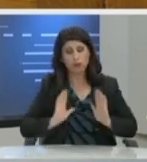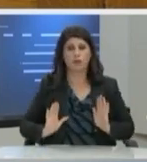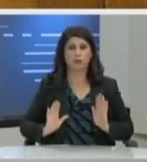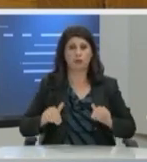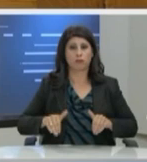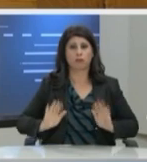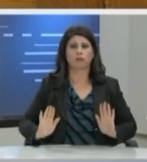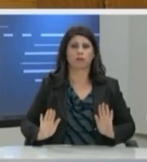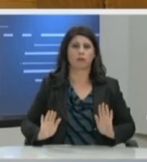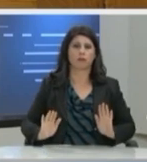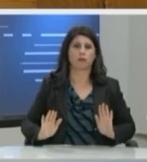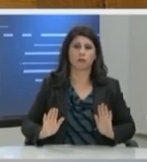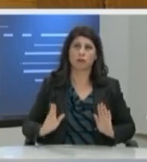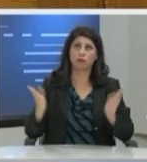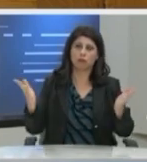Για όνομα του Θεού.